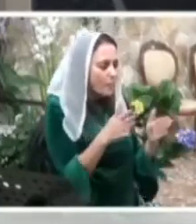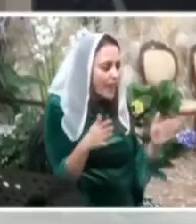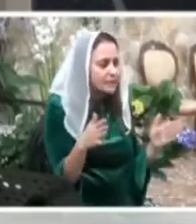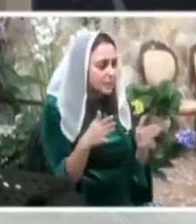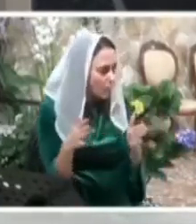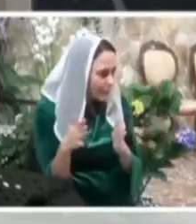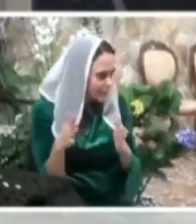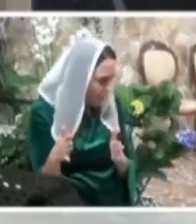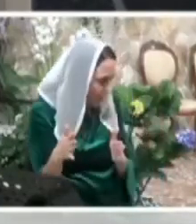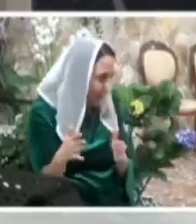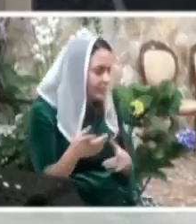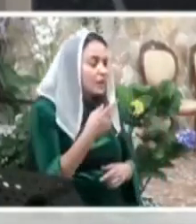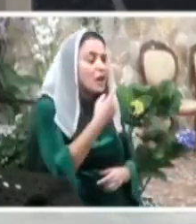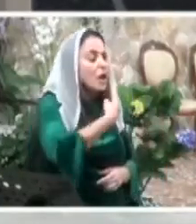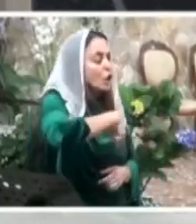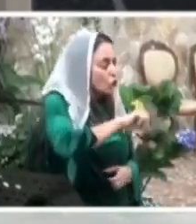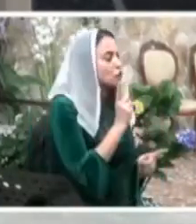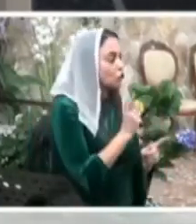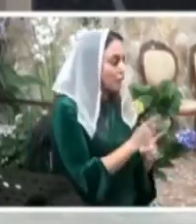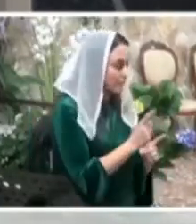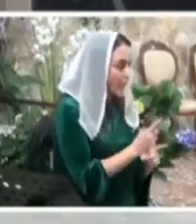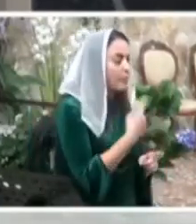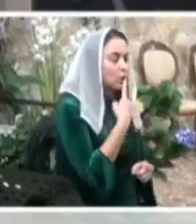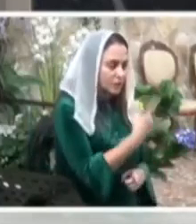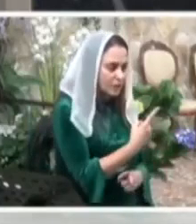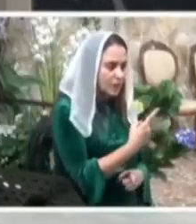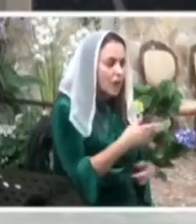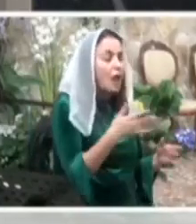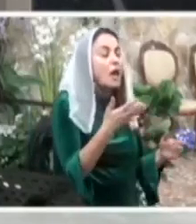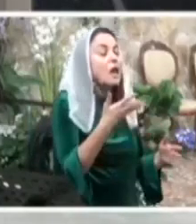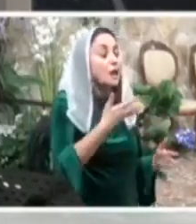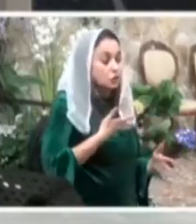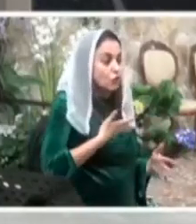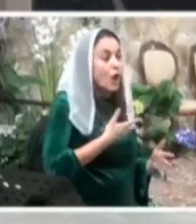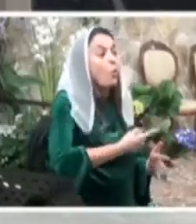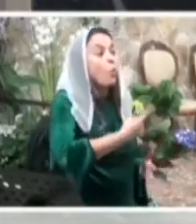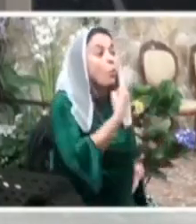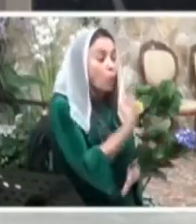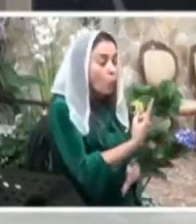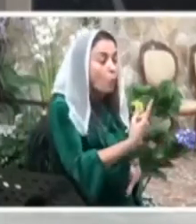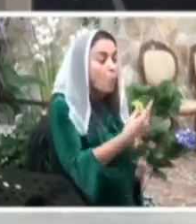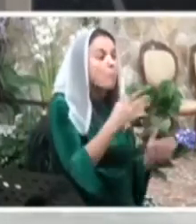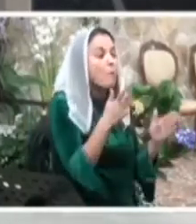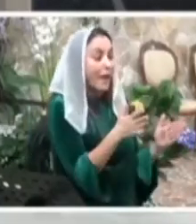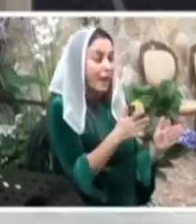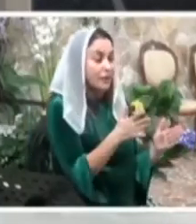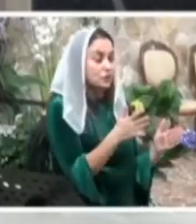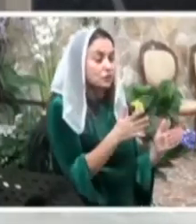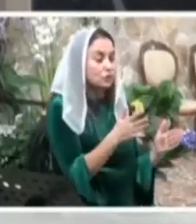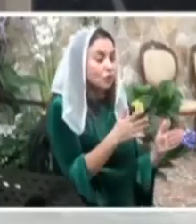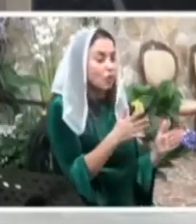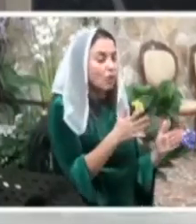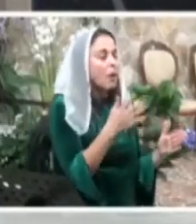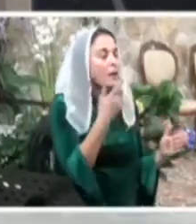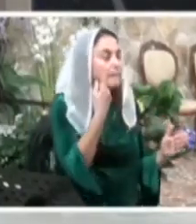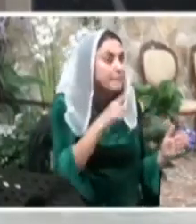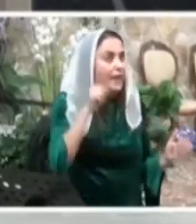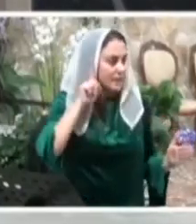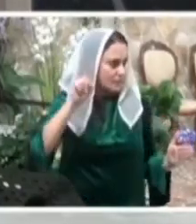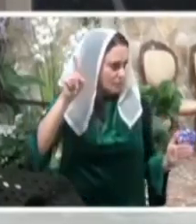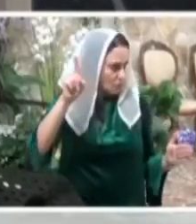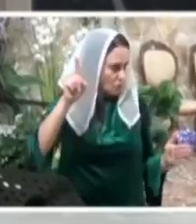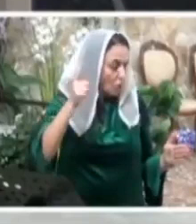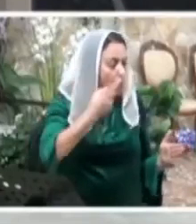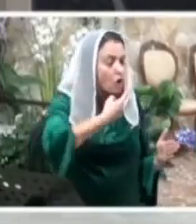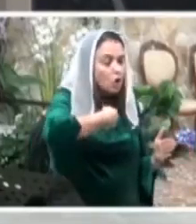vita che ci porta a dire: c'è un momento per il Signore, non posso andare oltre, non